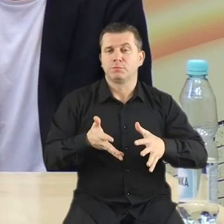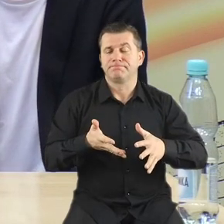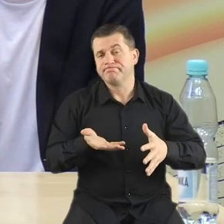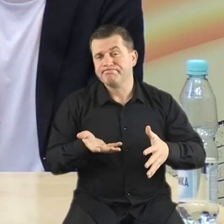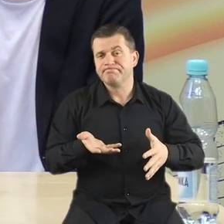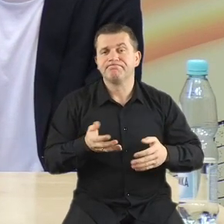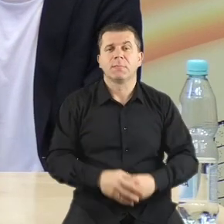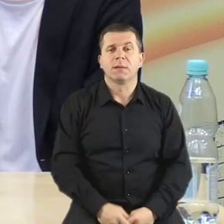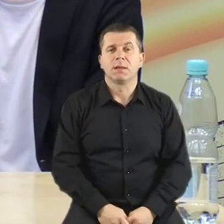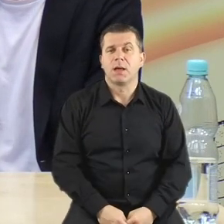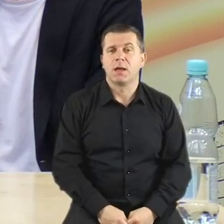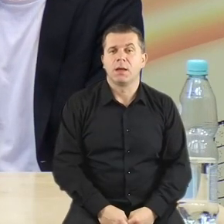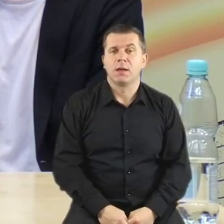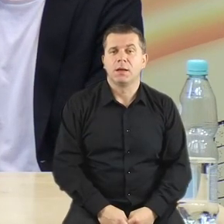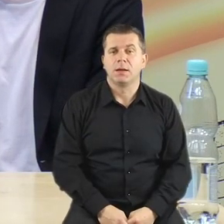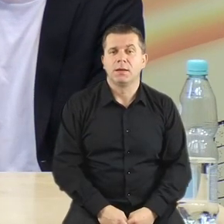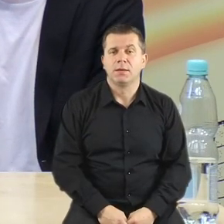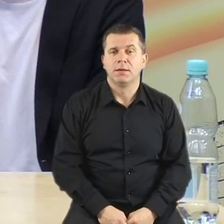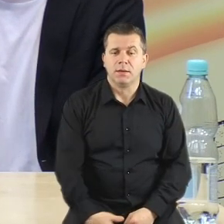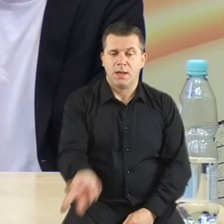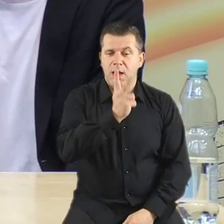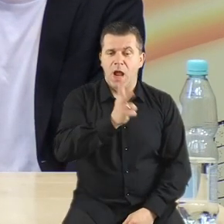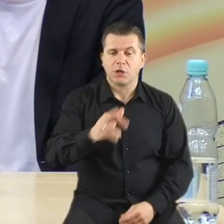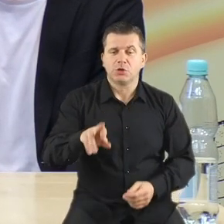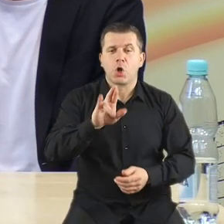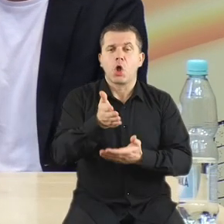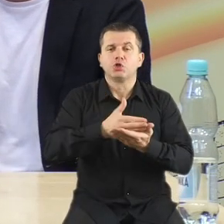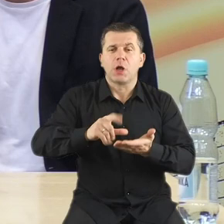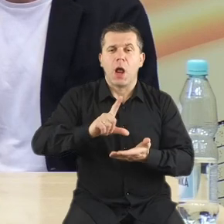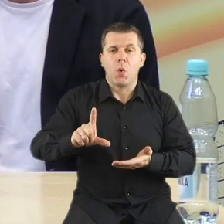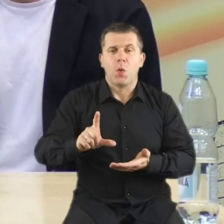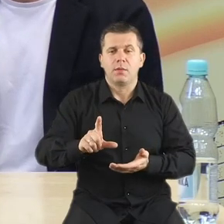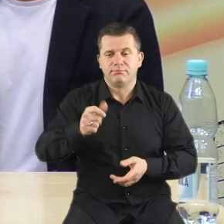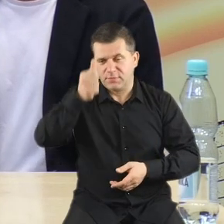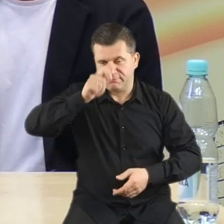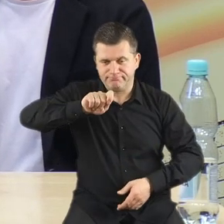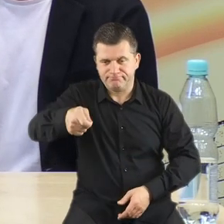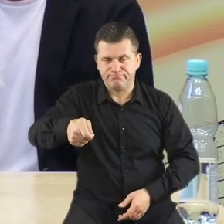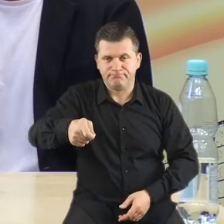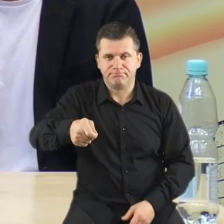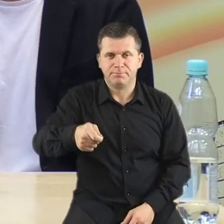że każdy tutaj rozdział ma, jest nazwany